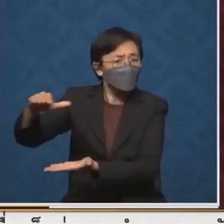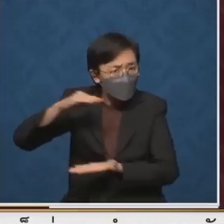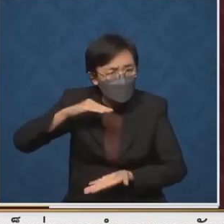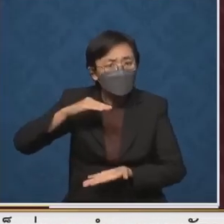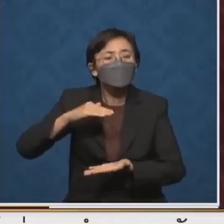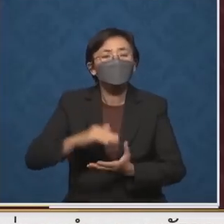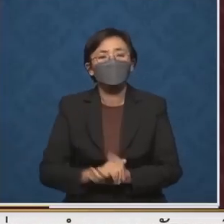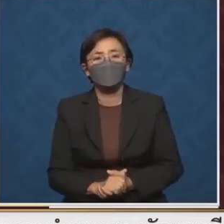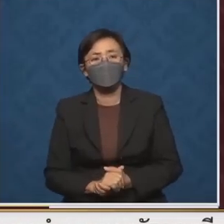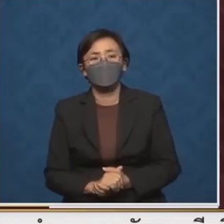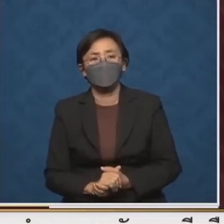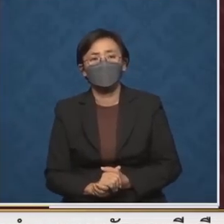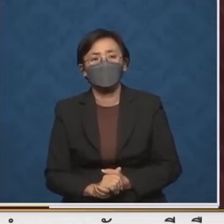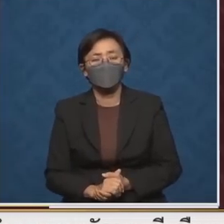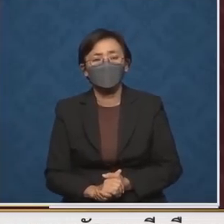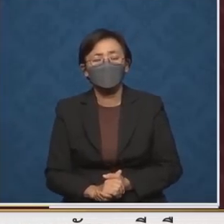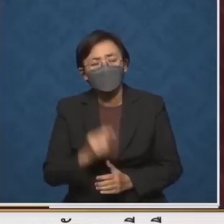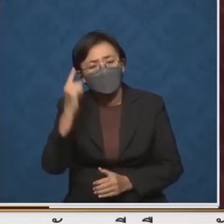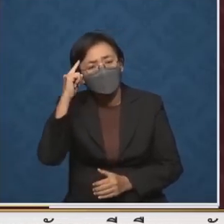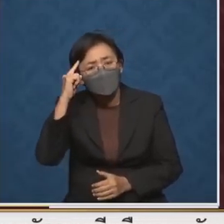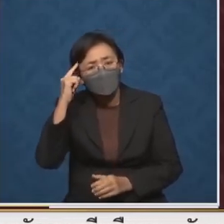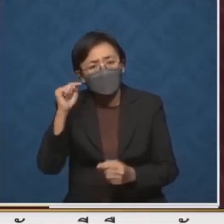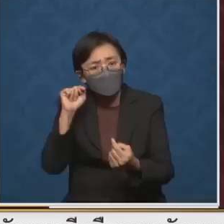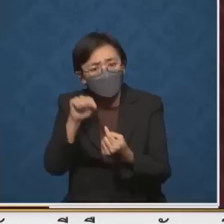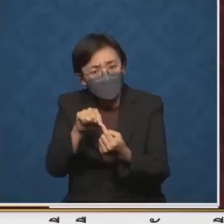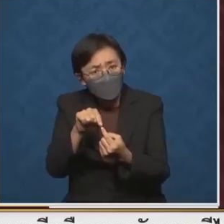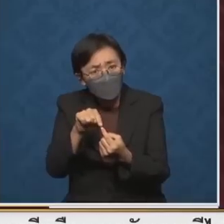นี้ครับท่วาสมควรหเปล่ครับ